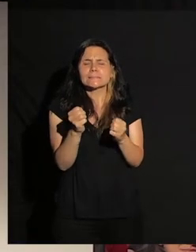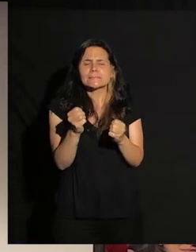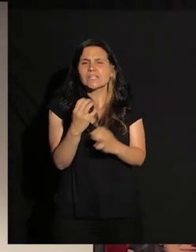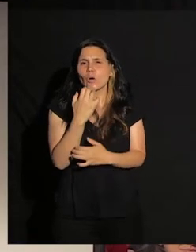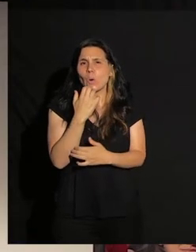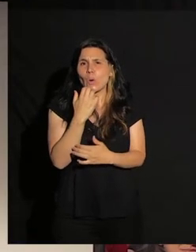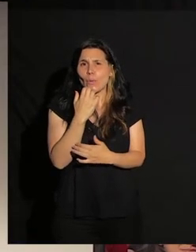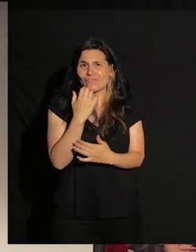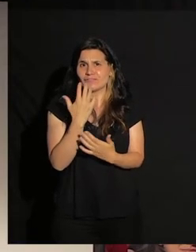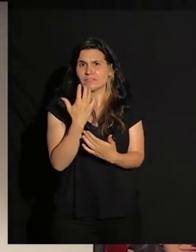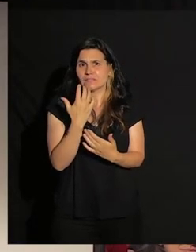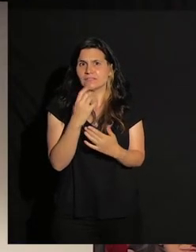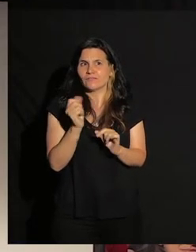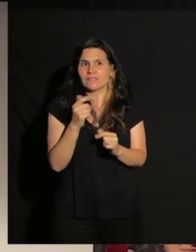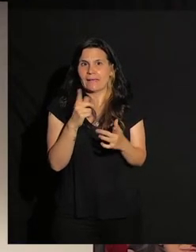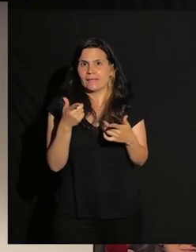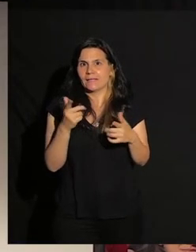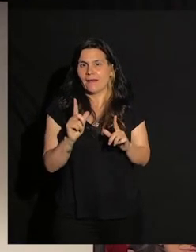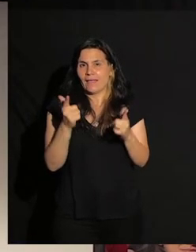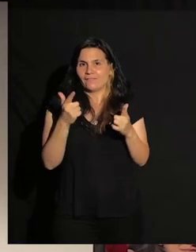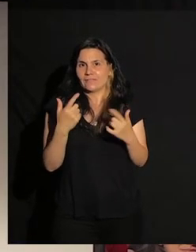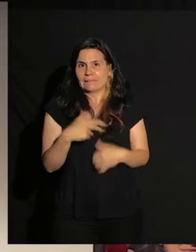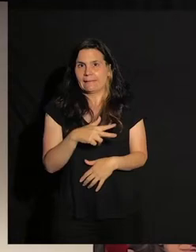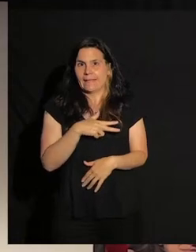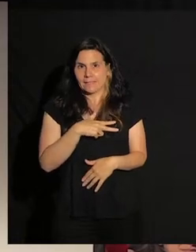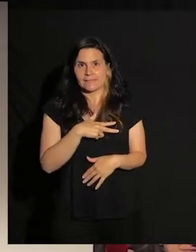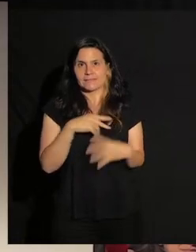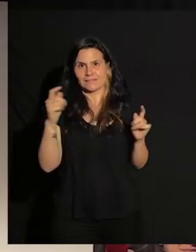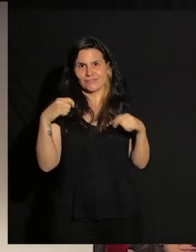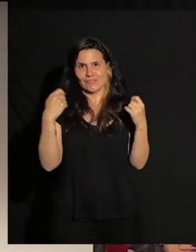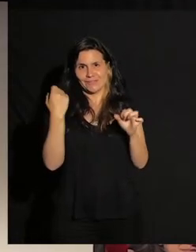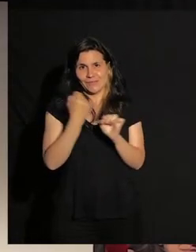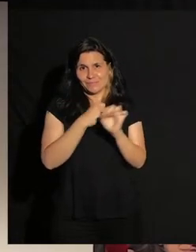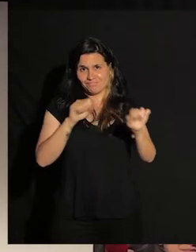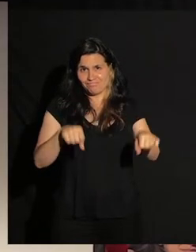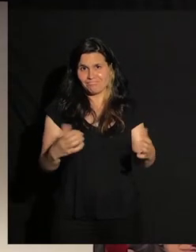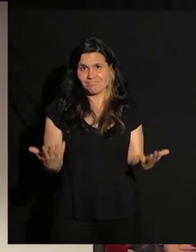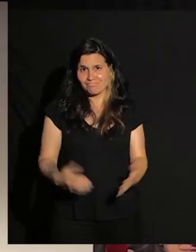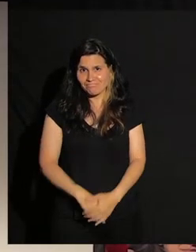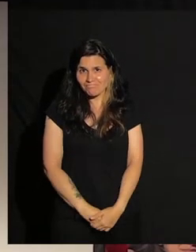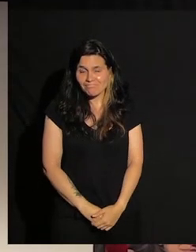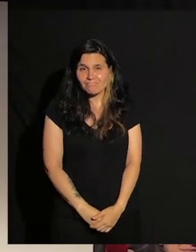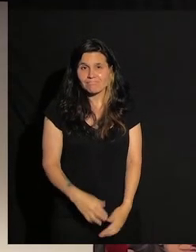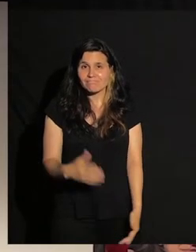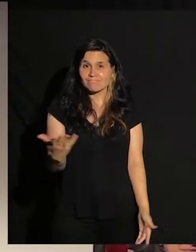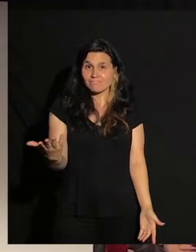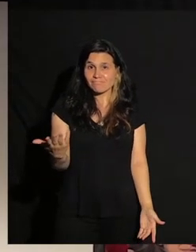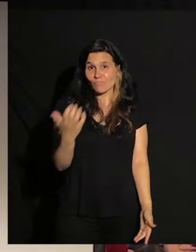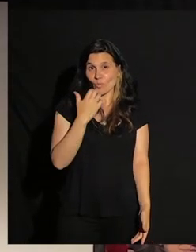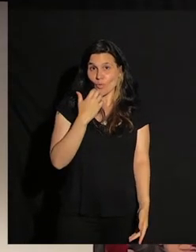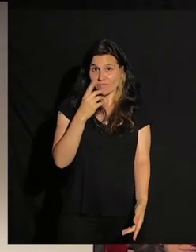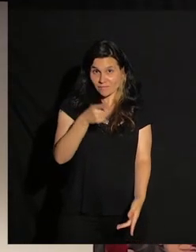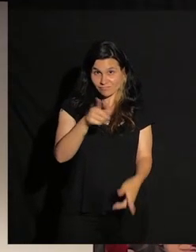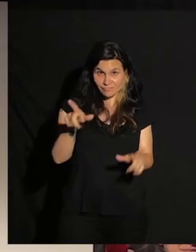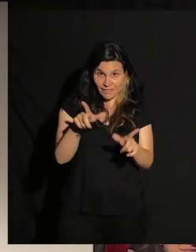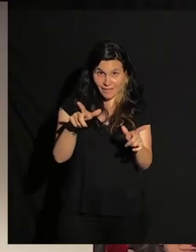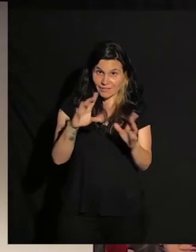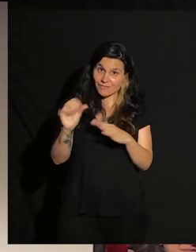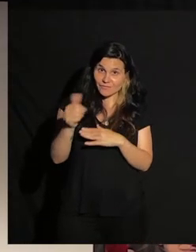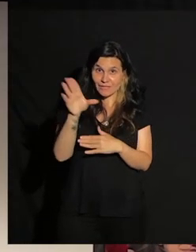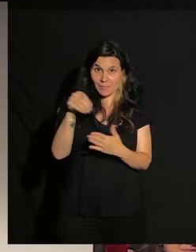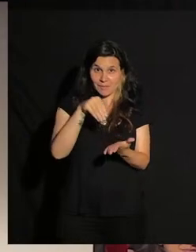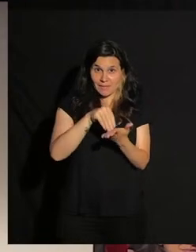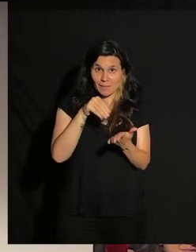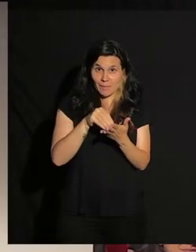wieder live das Festival durchführen können. Und wenn ihr es eure Zeit zulässt, dass ihr wieder am Start seid.